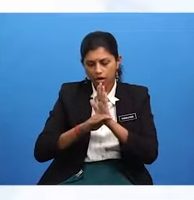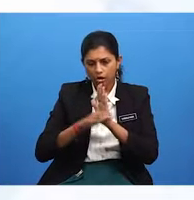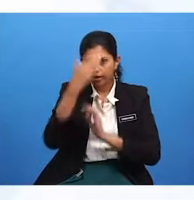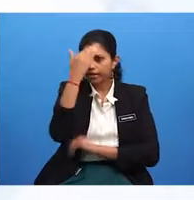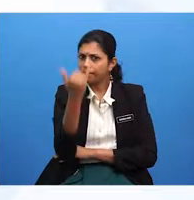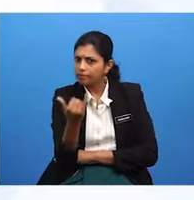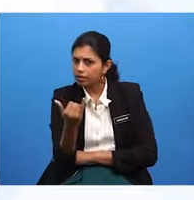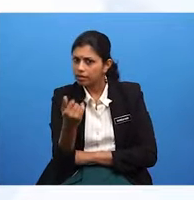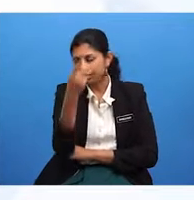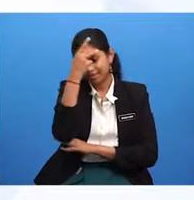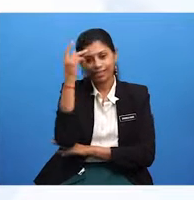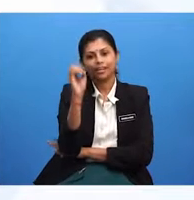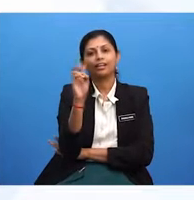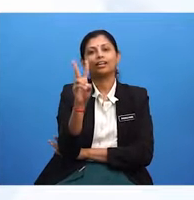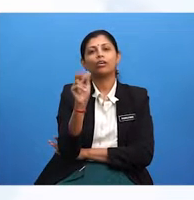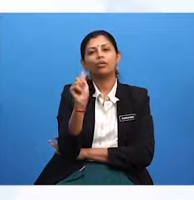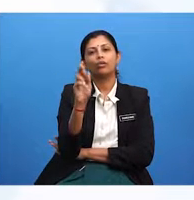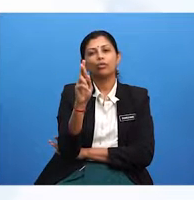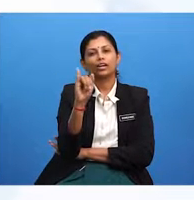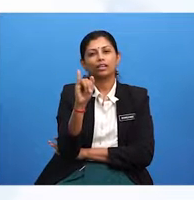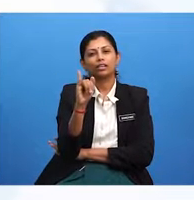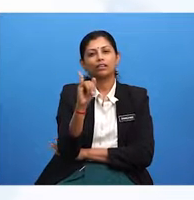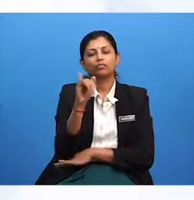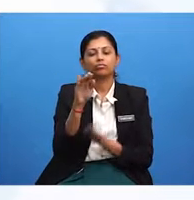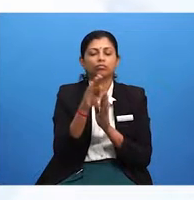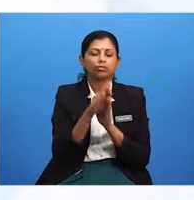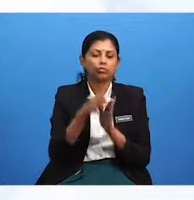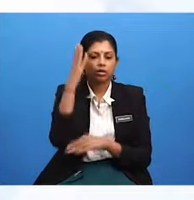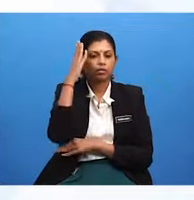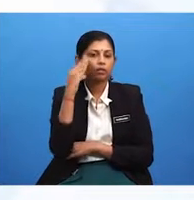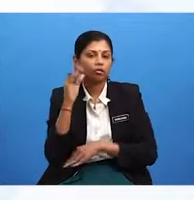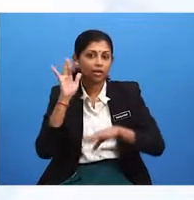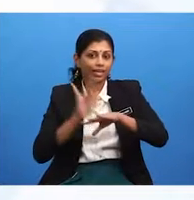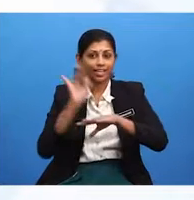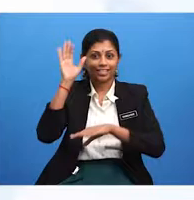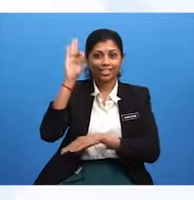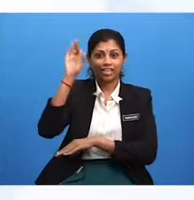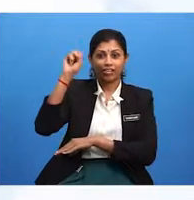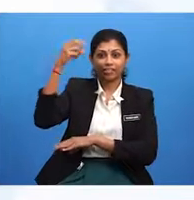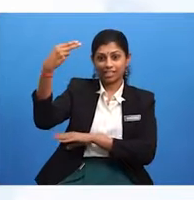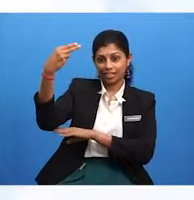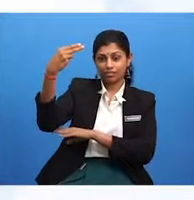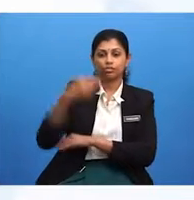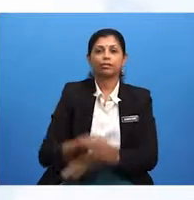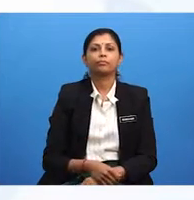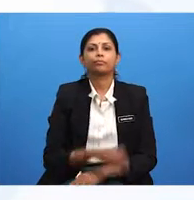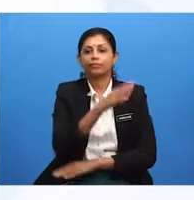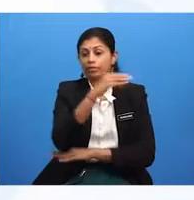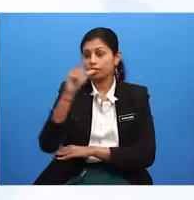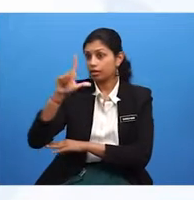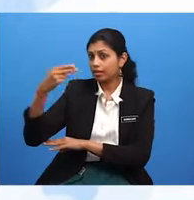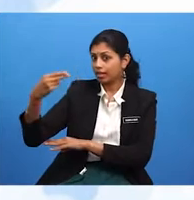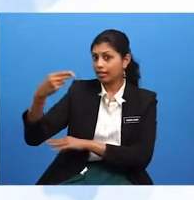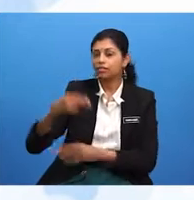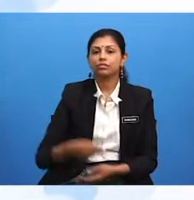disebabkan ovarinya semakin kurang dipengaruhi oleh rangsangan FSH dan